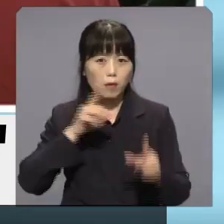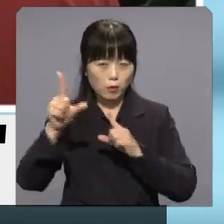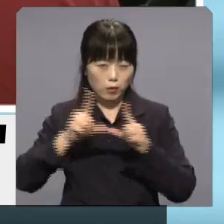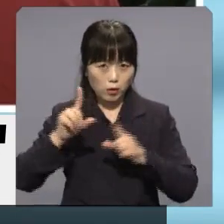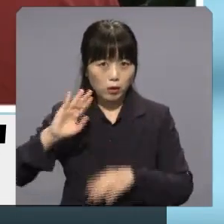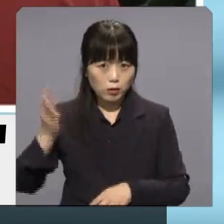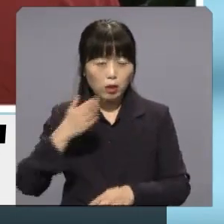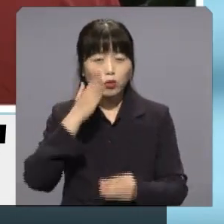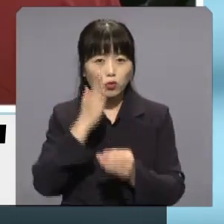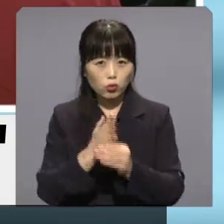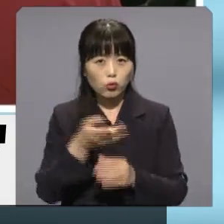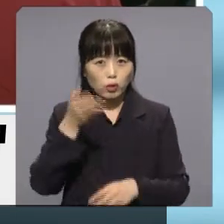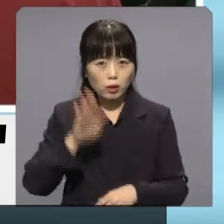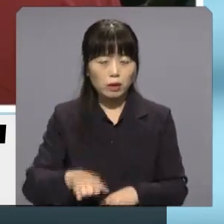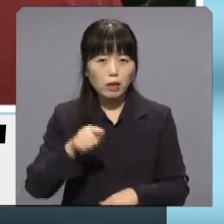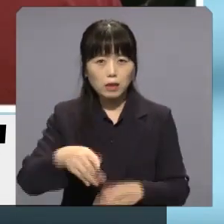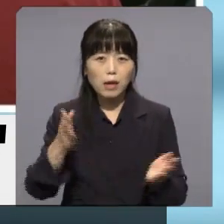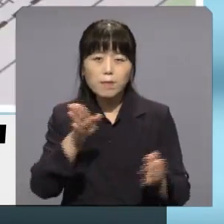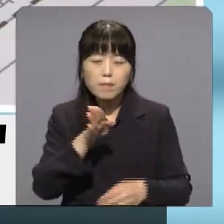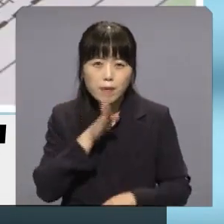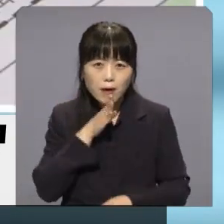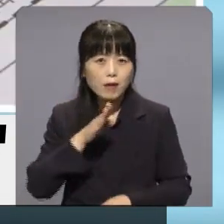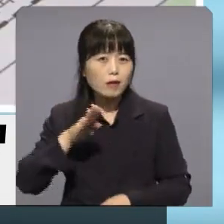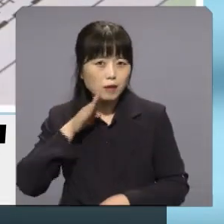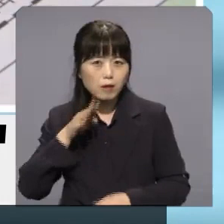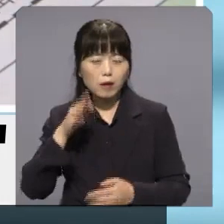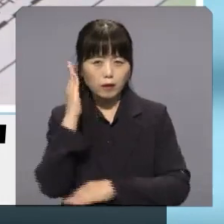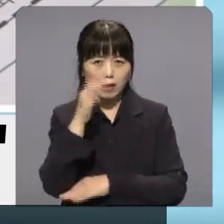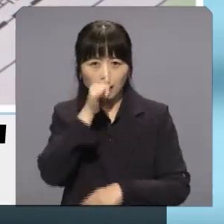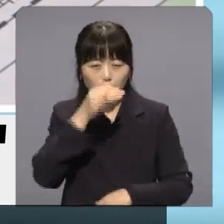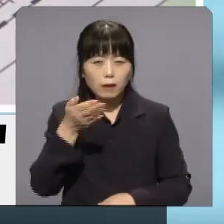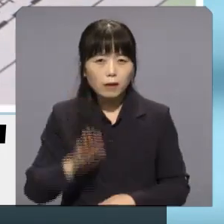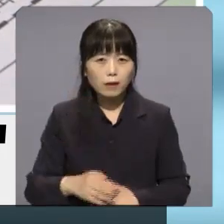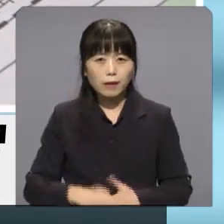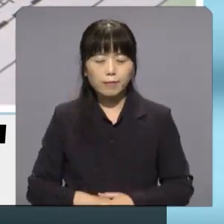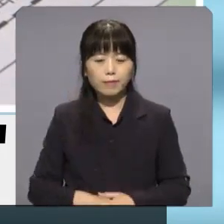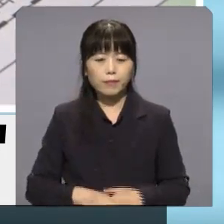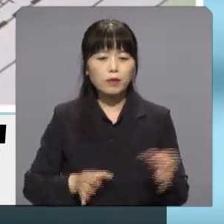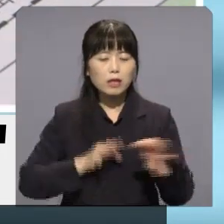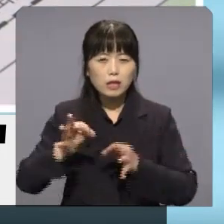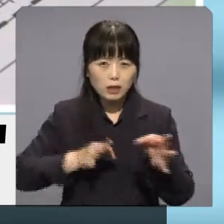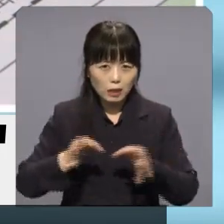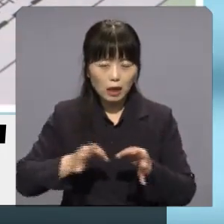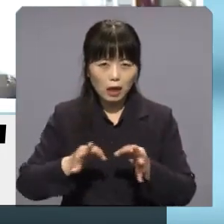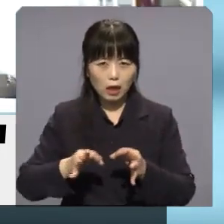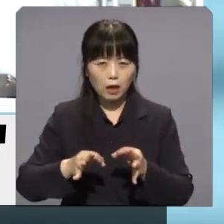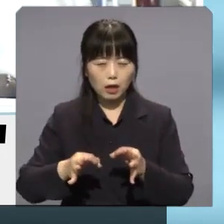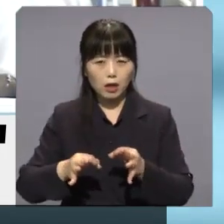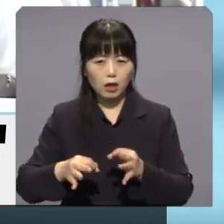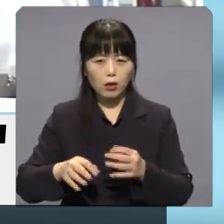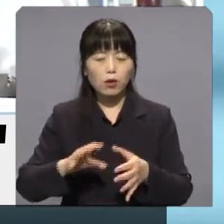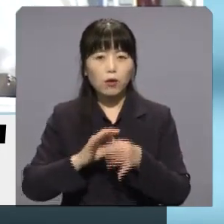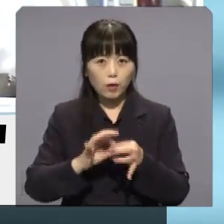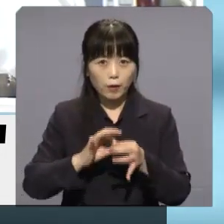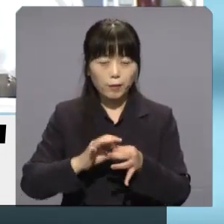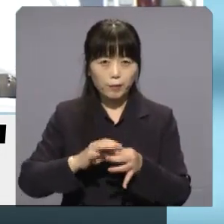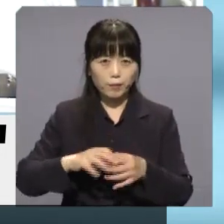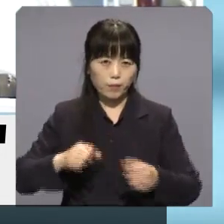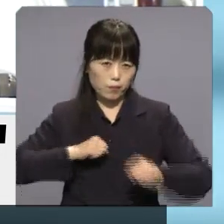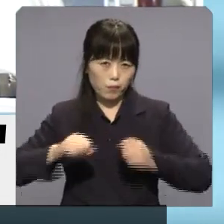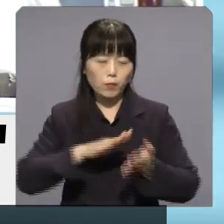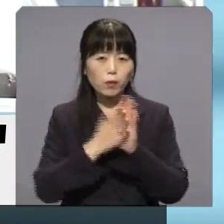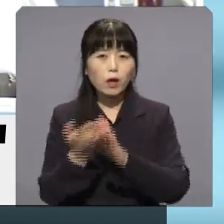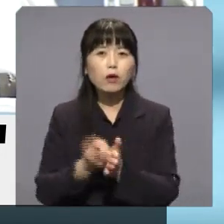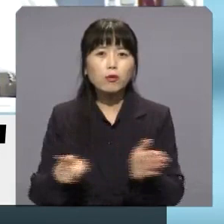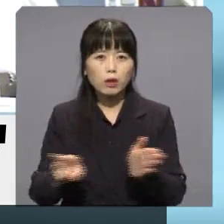있는데 이것이 과연 뭐 맞는 거냐 뭐 등등 얘기 안하고 쓴다면 시장 거래를 활성화하는 데 있어서 예 가장 좋은